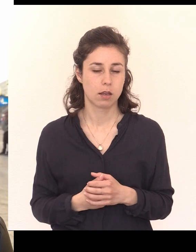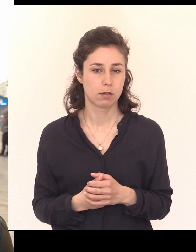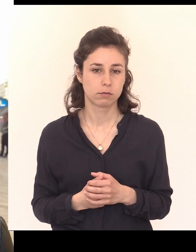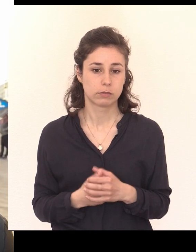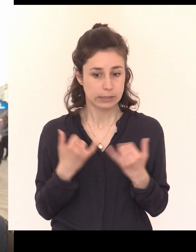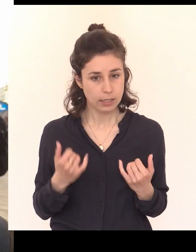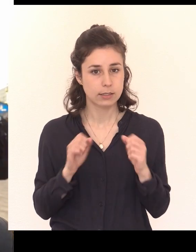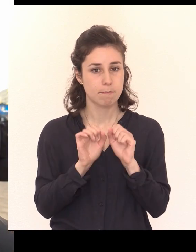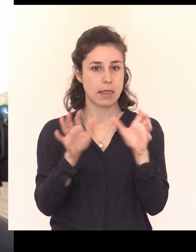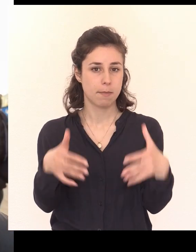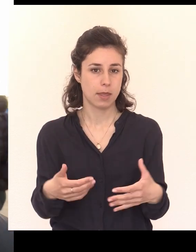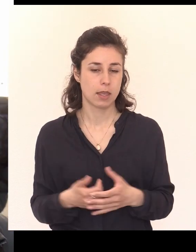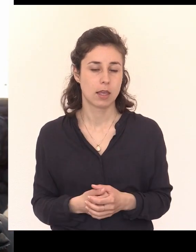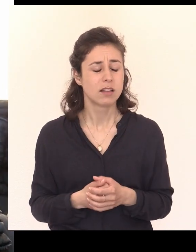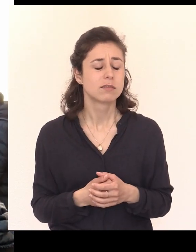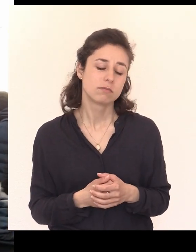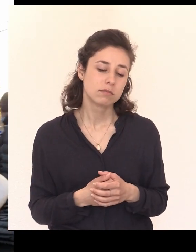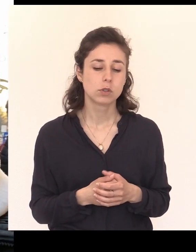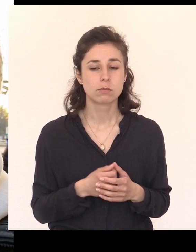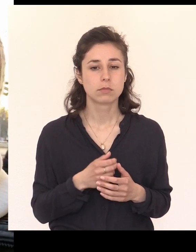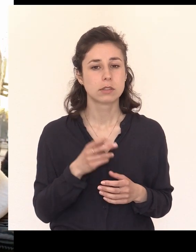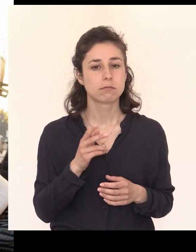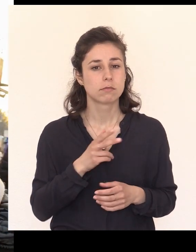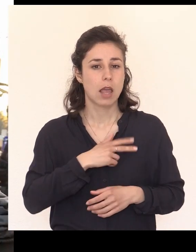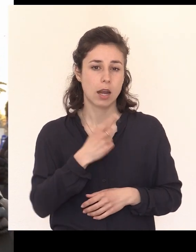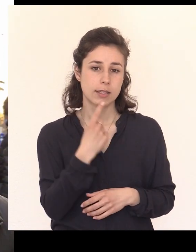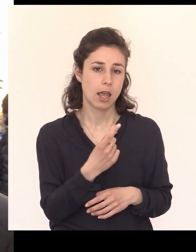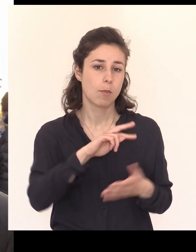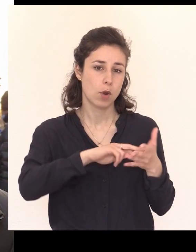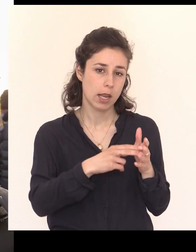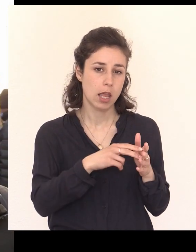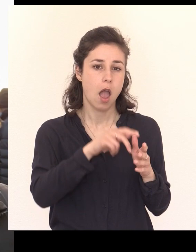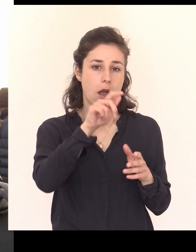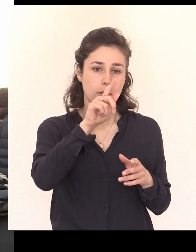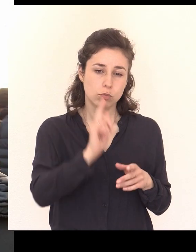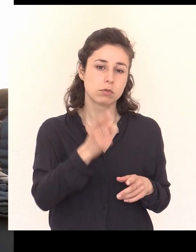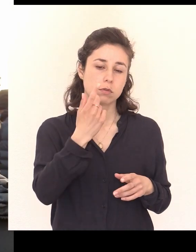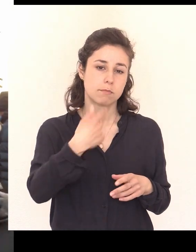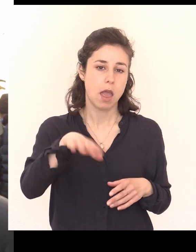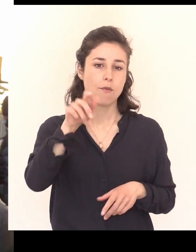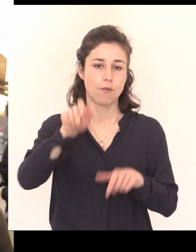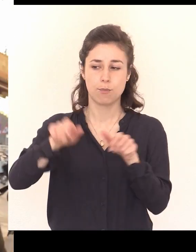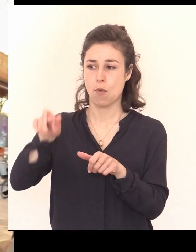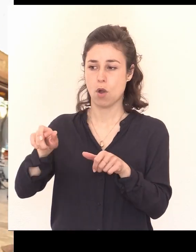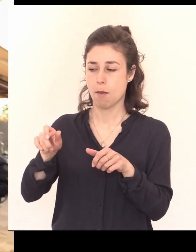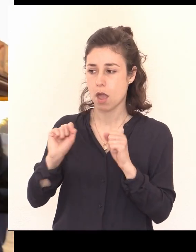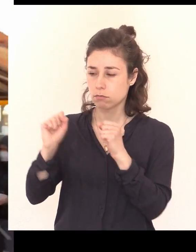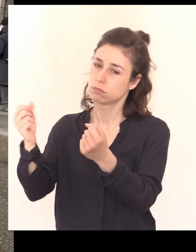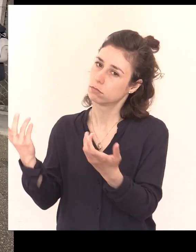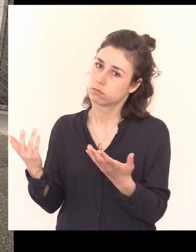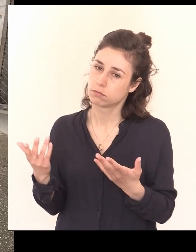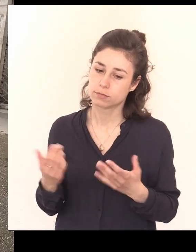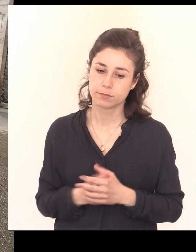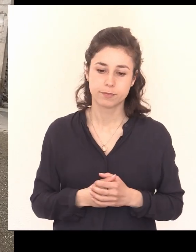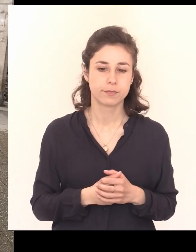ehrlich. Also, die Politiker müssen vielleicht ein bisschen mehr für ihre Bürger tun. Ja. um ganz ehrlich zu sein. Ja.